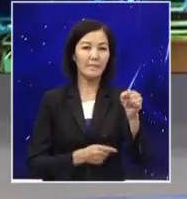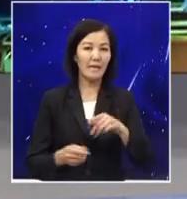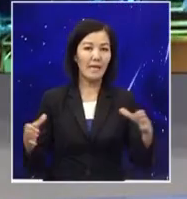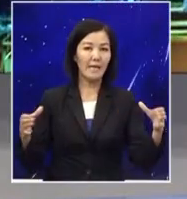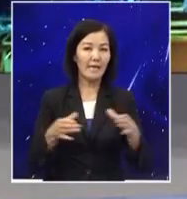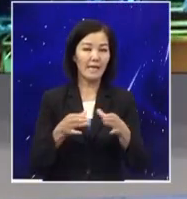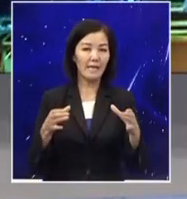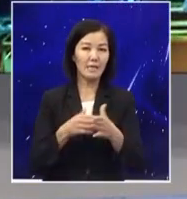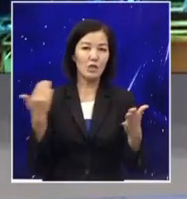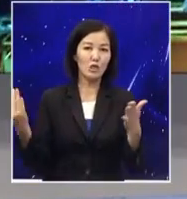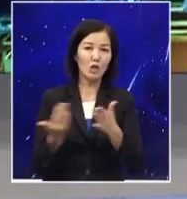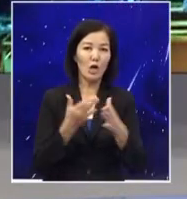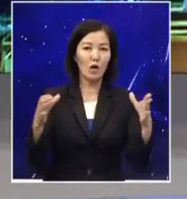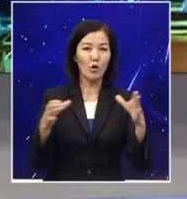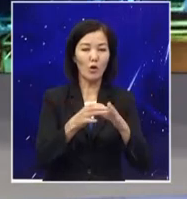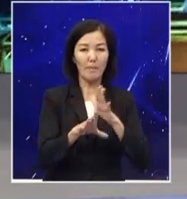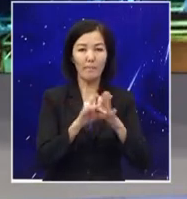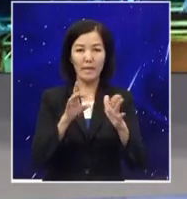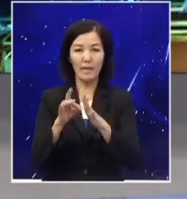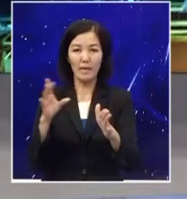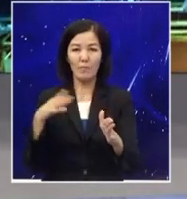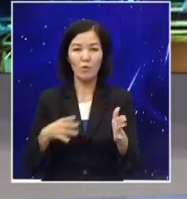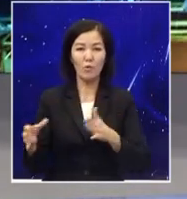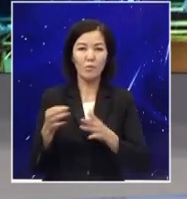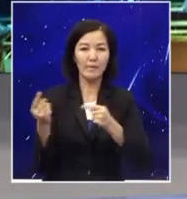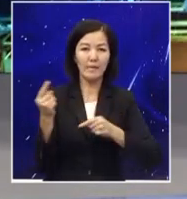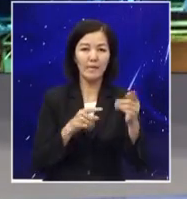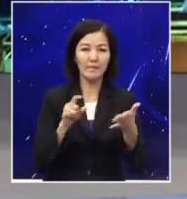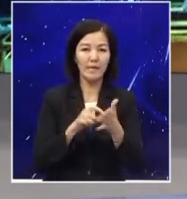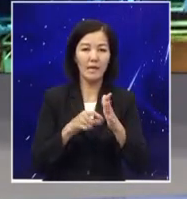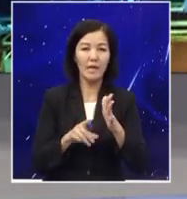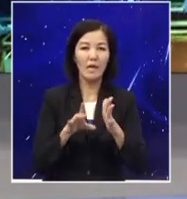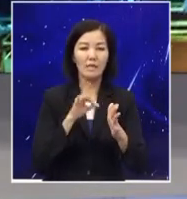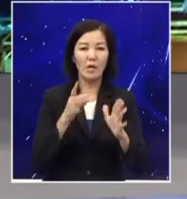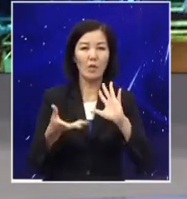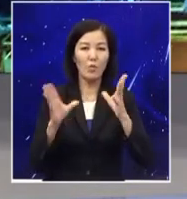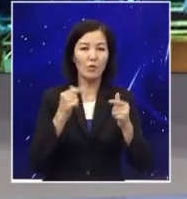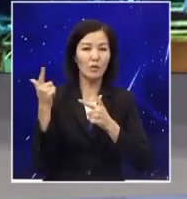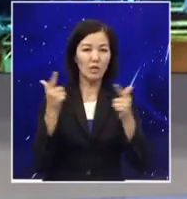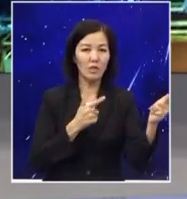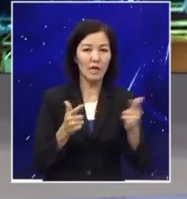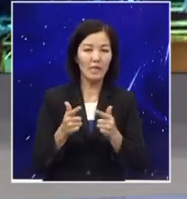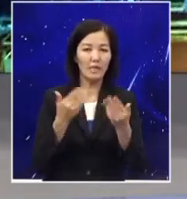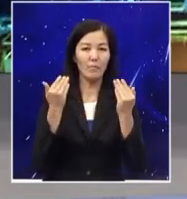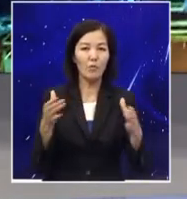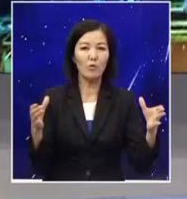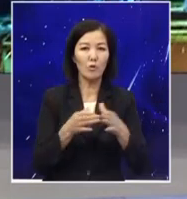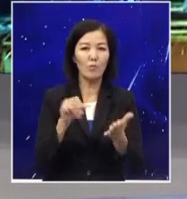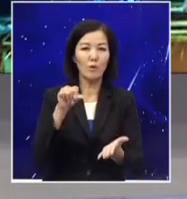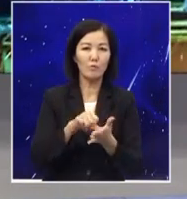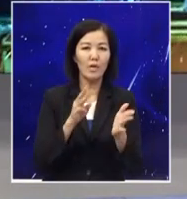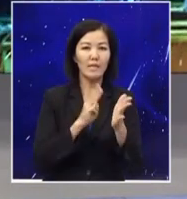Кәсіпкерлер кеңесінің жаңа құрамы белгілі болды. Облыстық кәсіпкерлер палатасы сайлау қорытындысы шығарды. Мамандардың айтуынша, бұл ұйымға